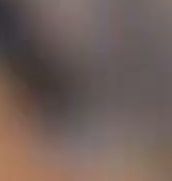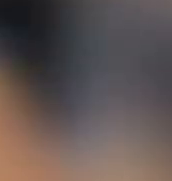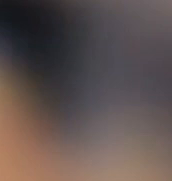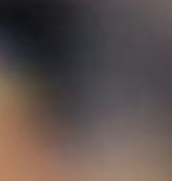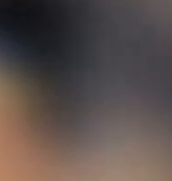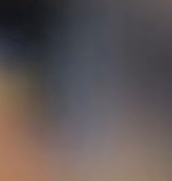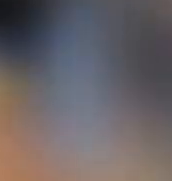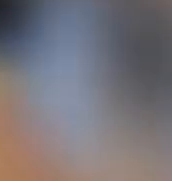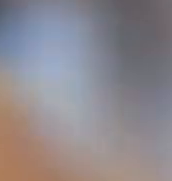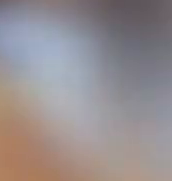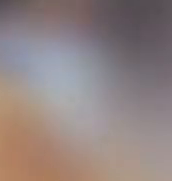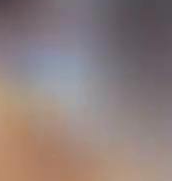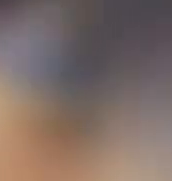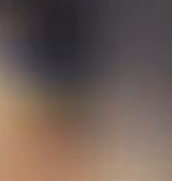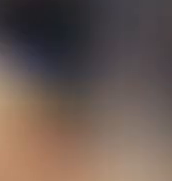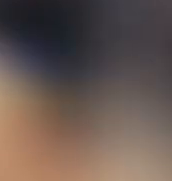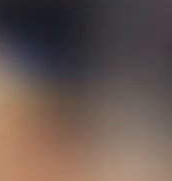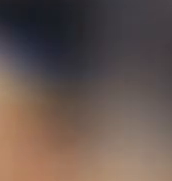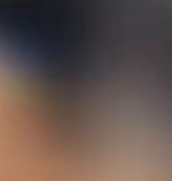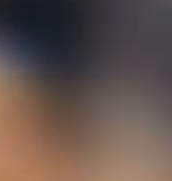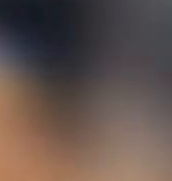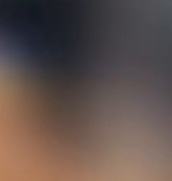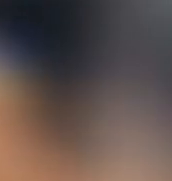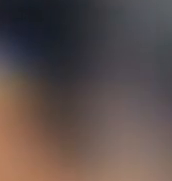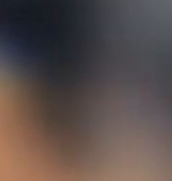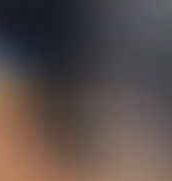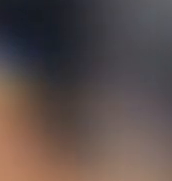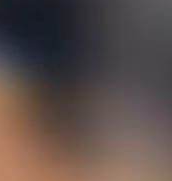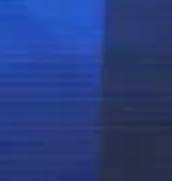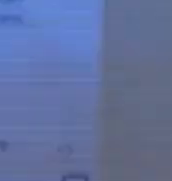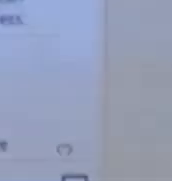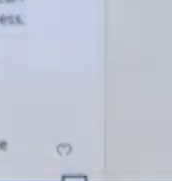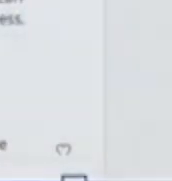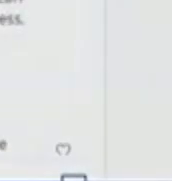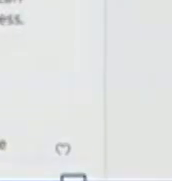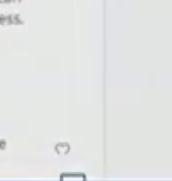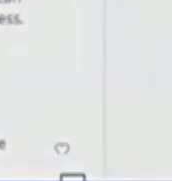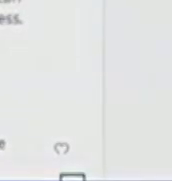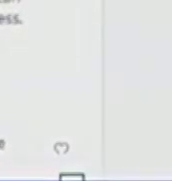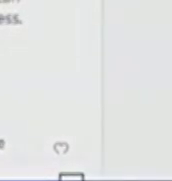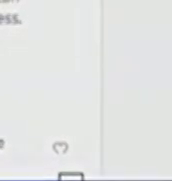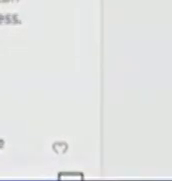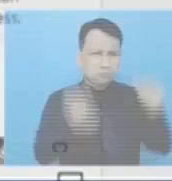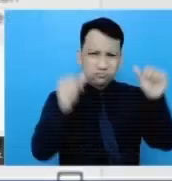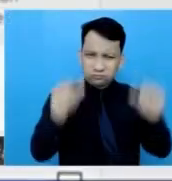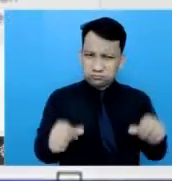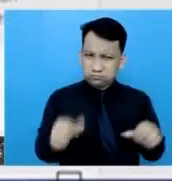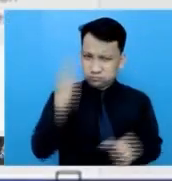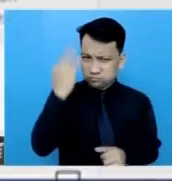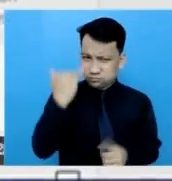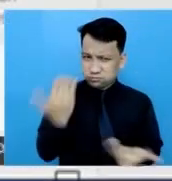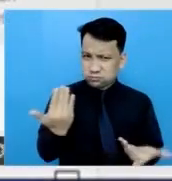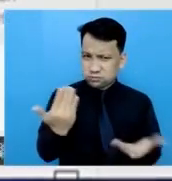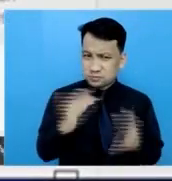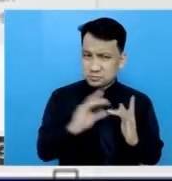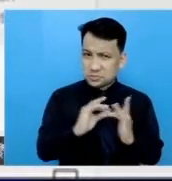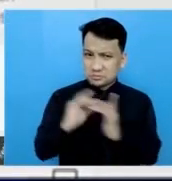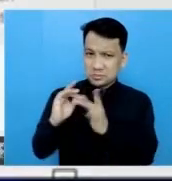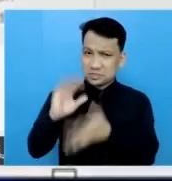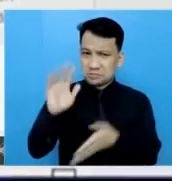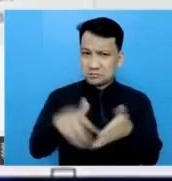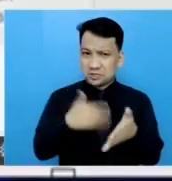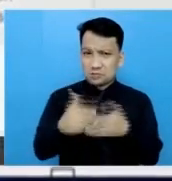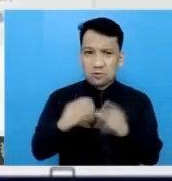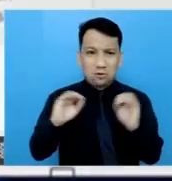linggo. Pero ang netizens, pinutakti ito ng mga puna. May nagtanong kung ginawa ba ito sa special vaccination site na